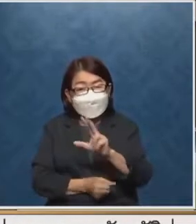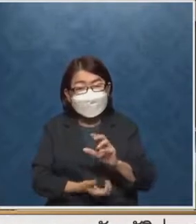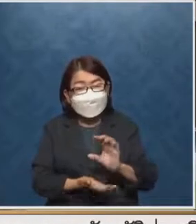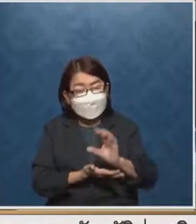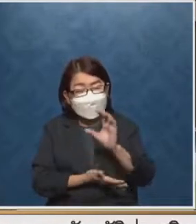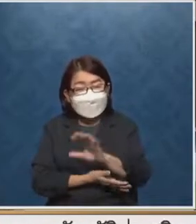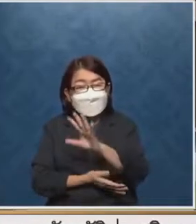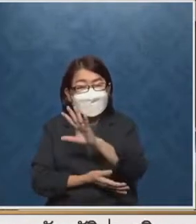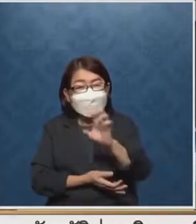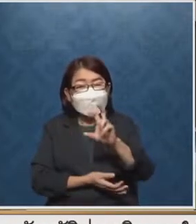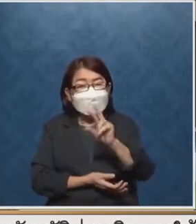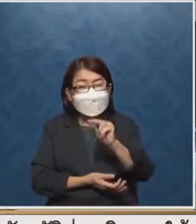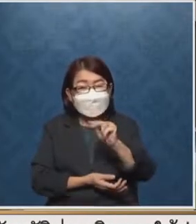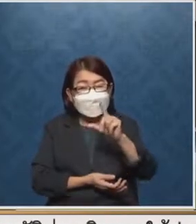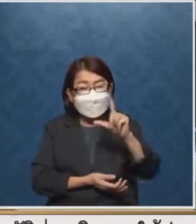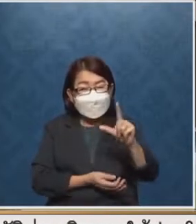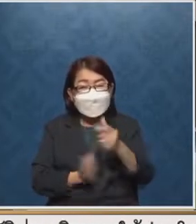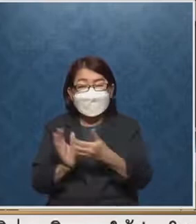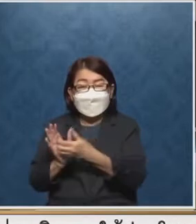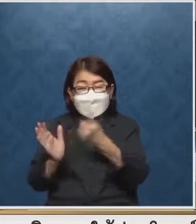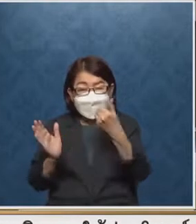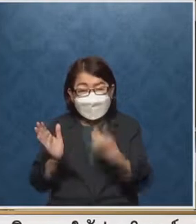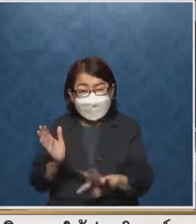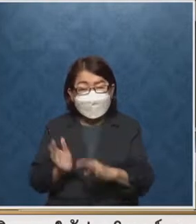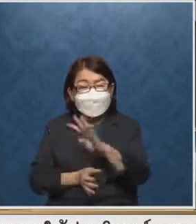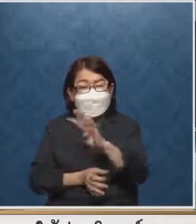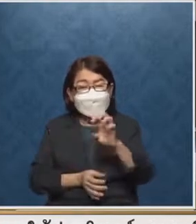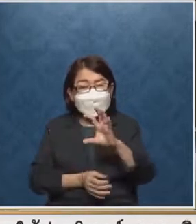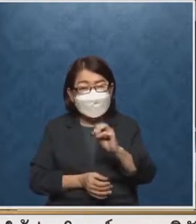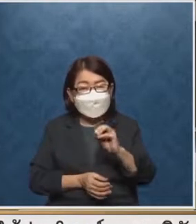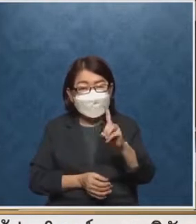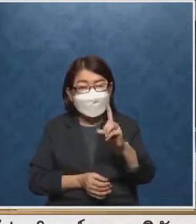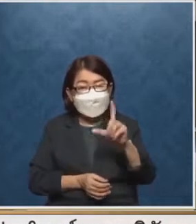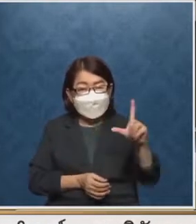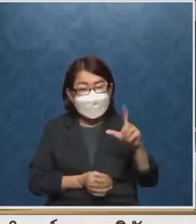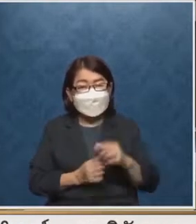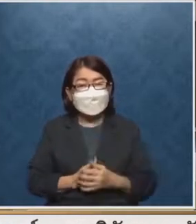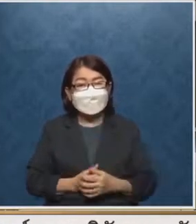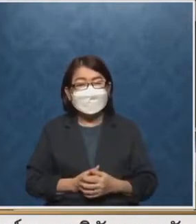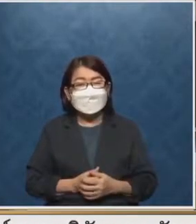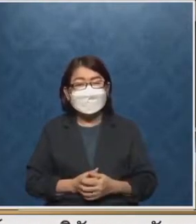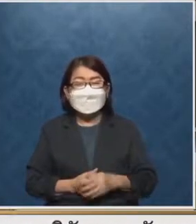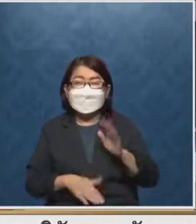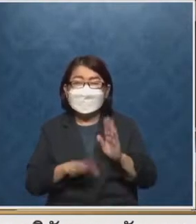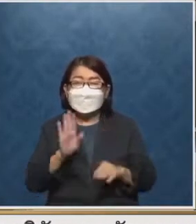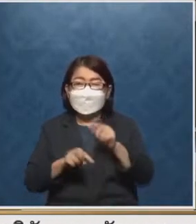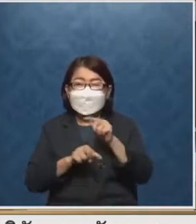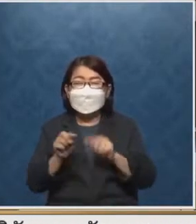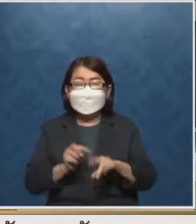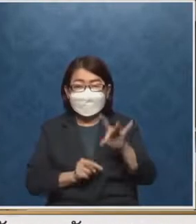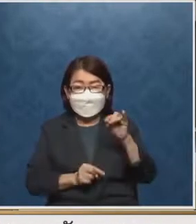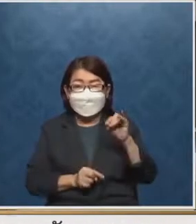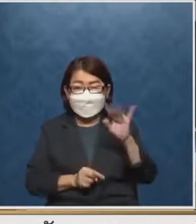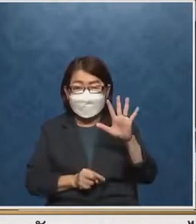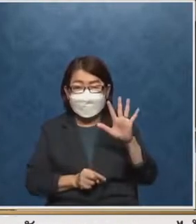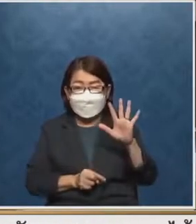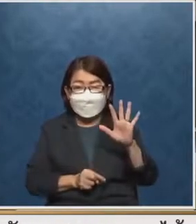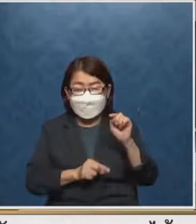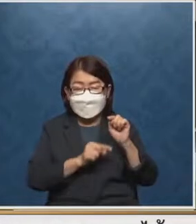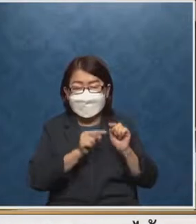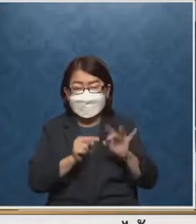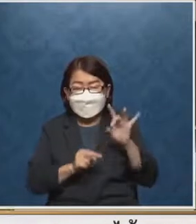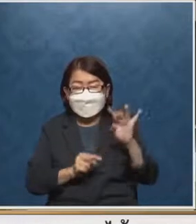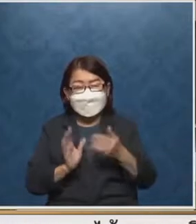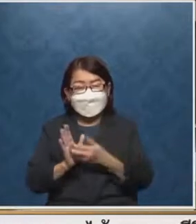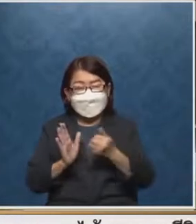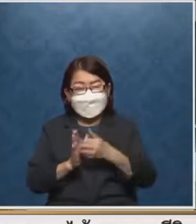ครับมีการเบิกจ่ายไป451ล้านนะครับก็คิดเป็นประมาณสัก 85% นะครับก็